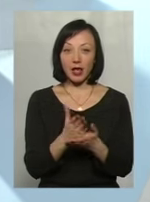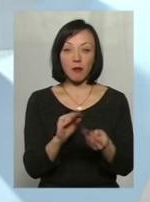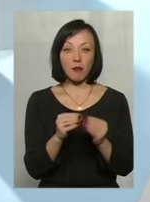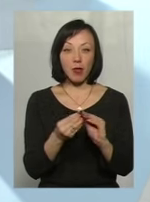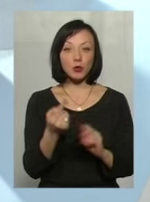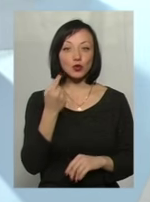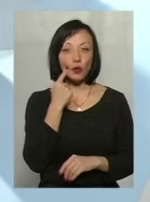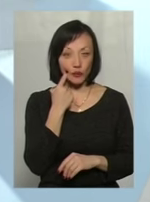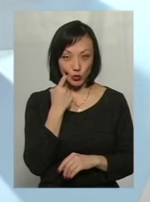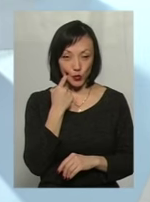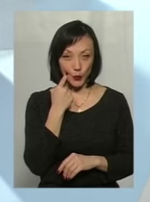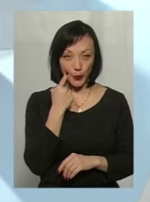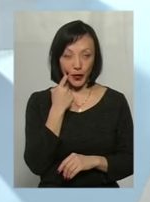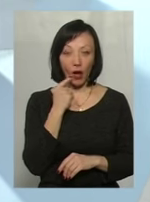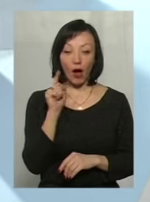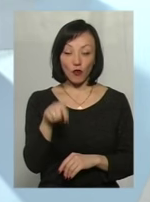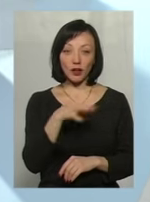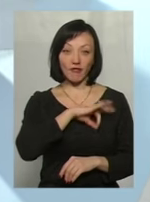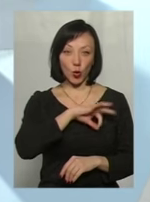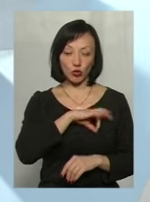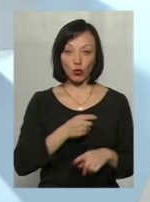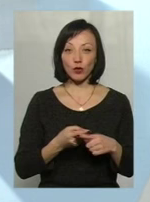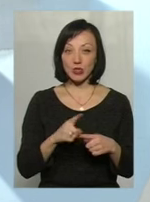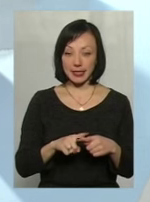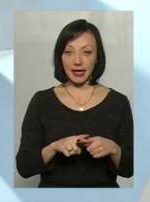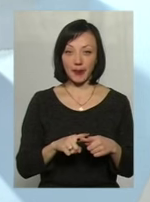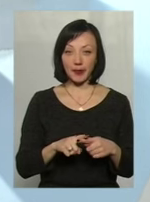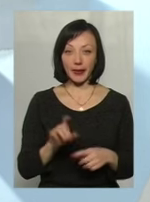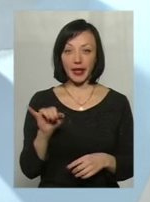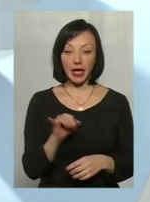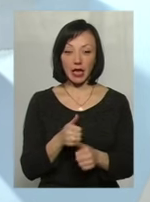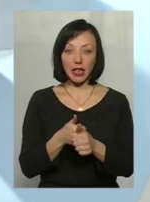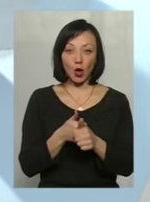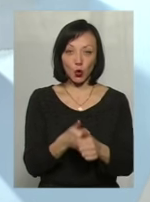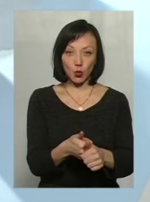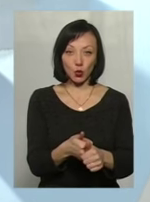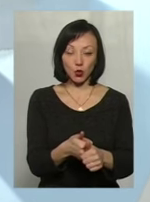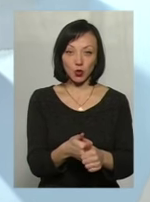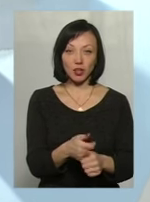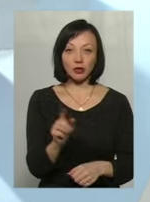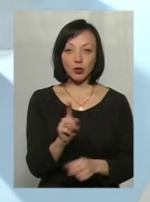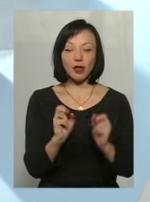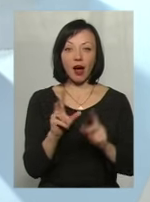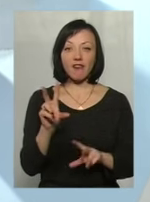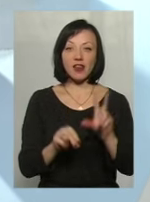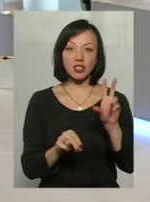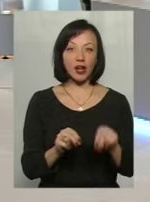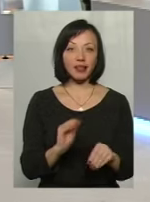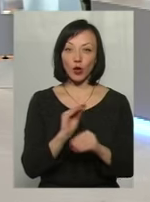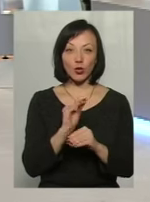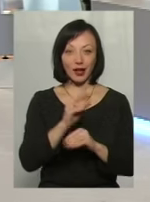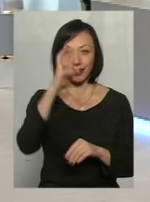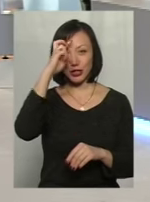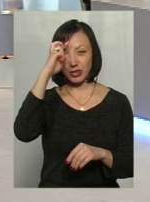совістю, будемо казати так, вони використовують це і надолужують, скажімо, те, що, як вони вважають, не додає їм